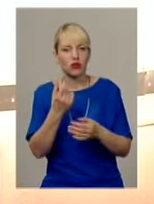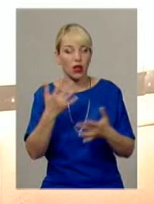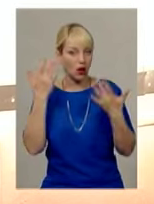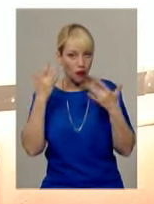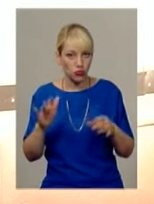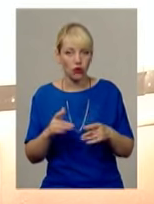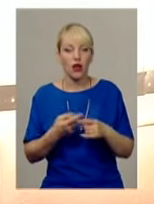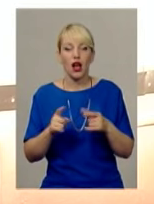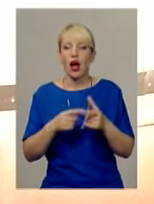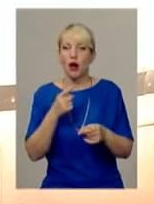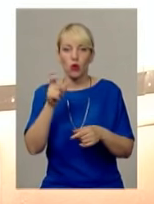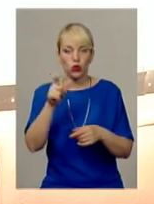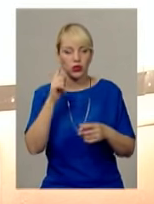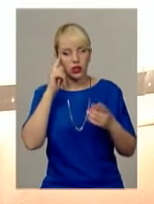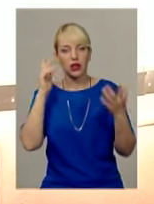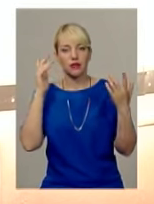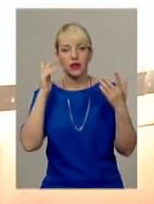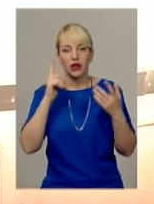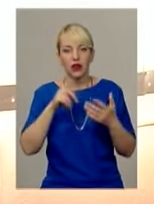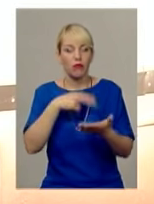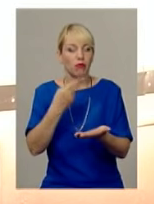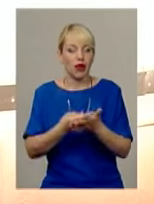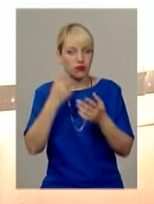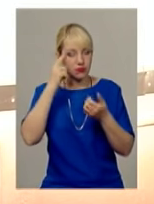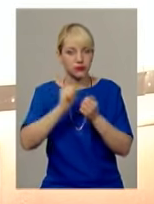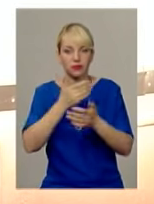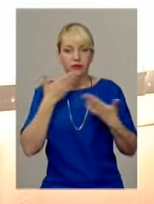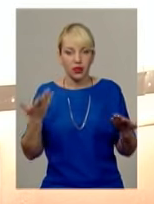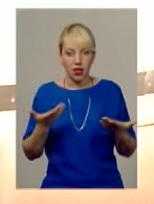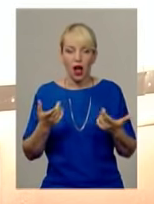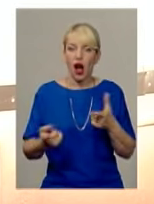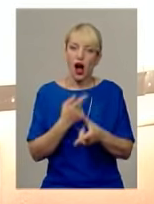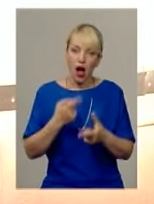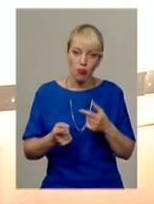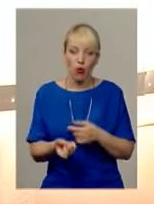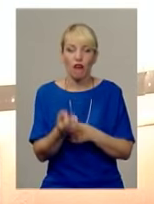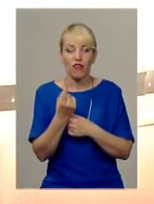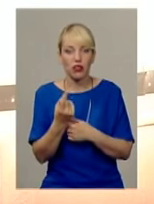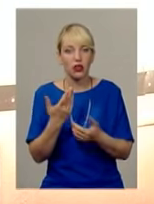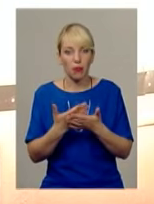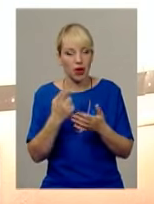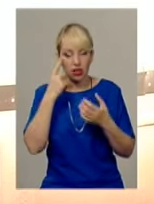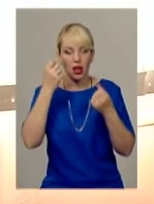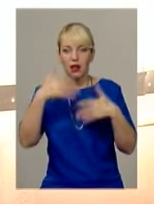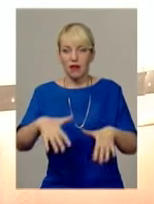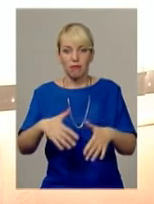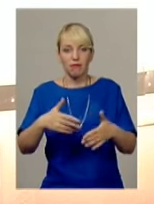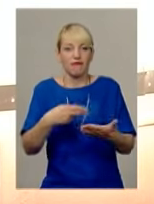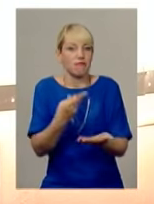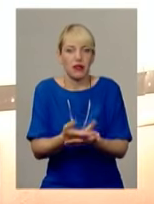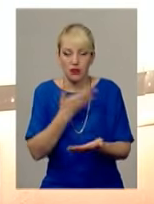Якщо раптово людина втратила свідомість, або у неї виникла, вона не втратила свідомість, але